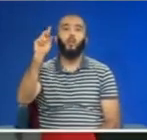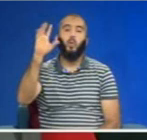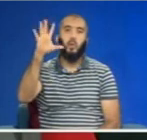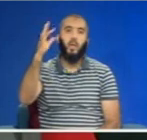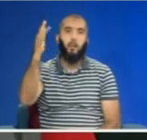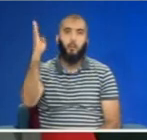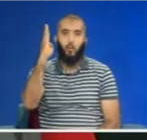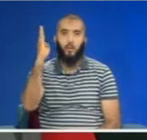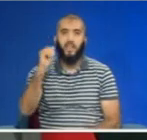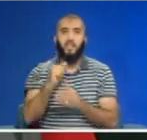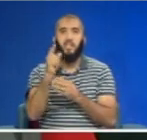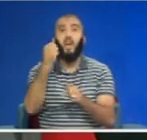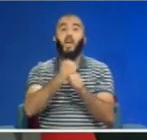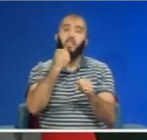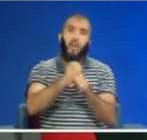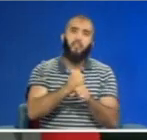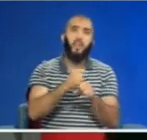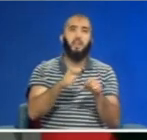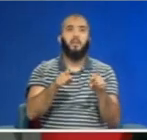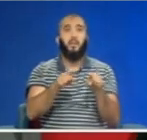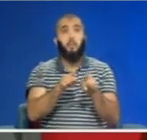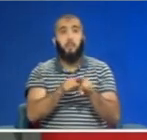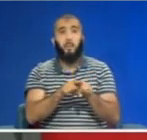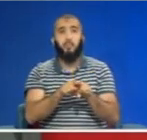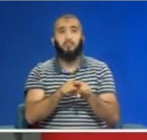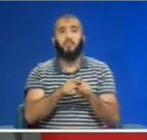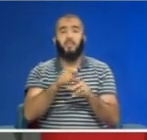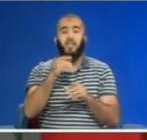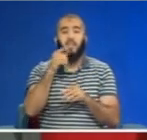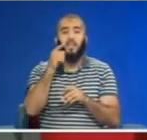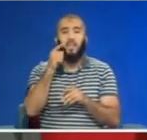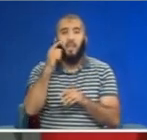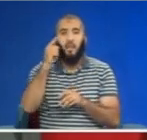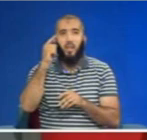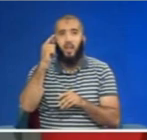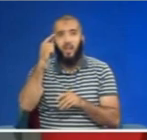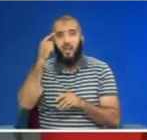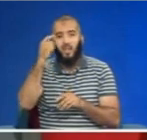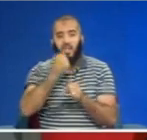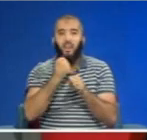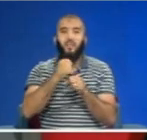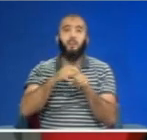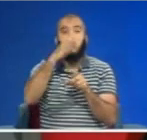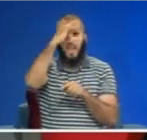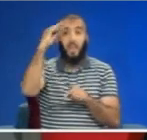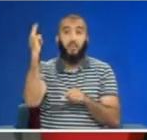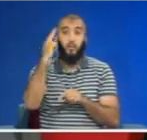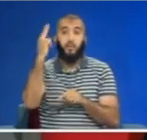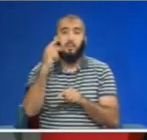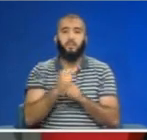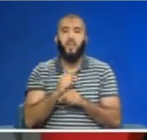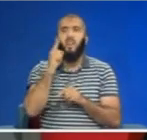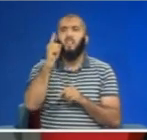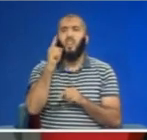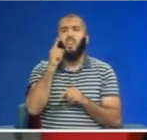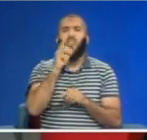نعم. نتيجة لبعض ظروف وضغط هذه الظروف أقسمت ألا تكمل دراستها. نعم. ثم ندمت وأرادت أن